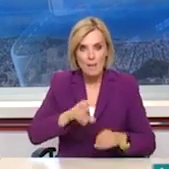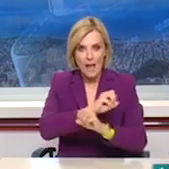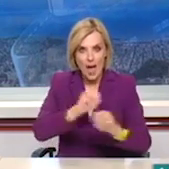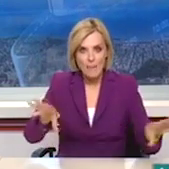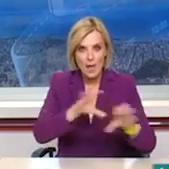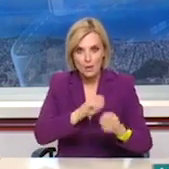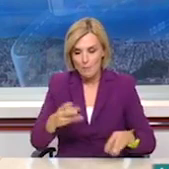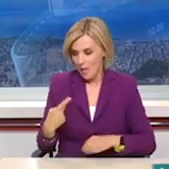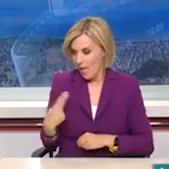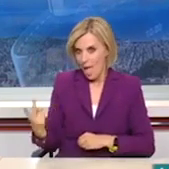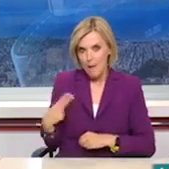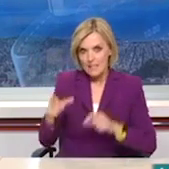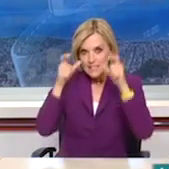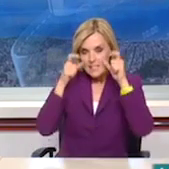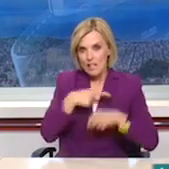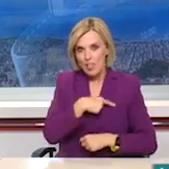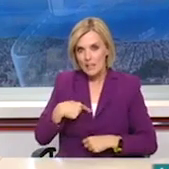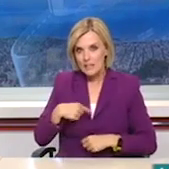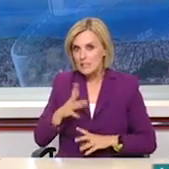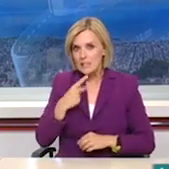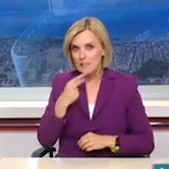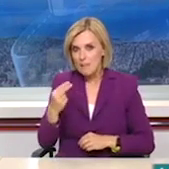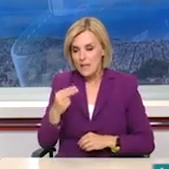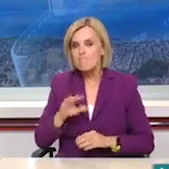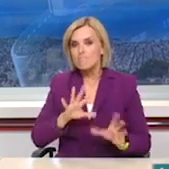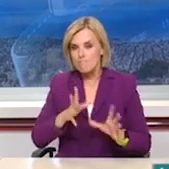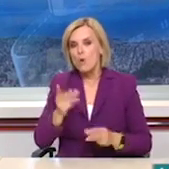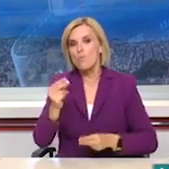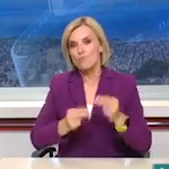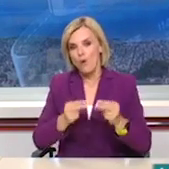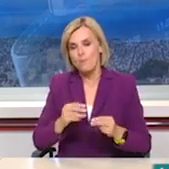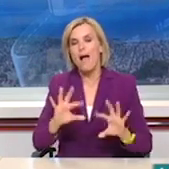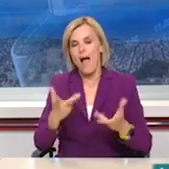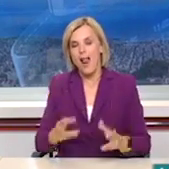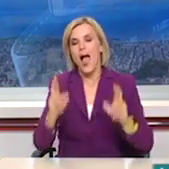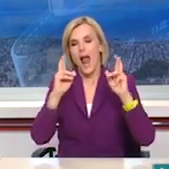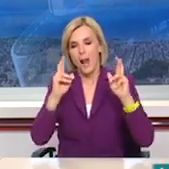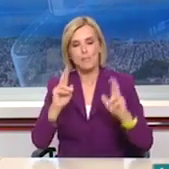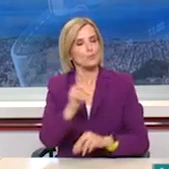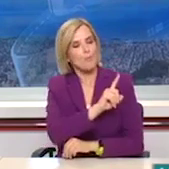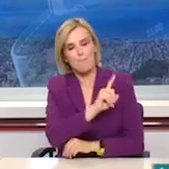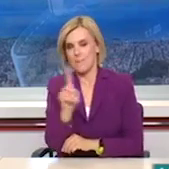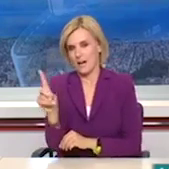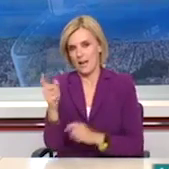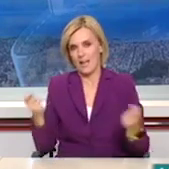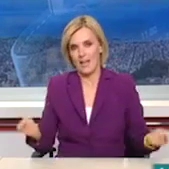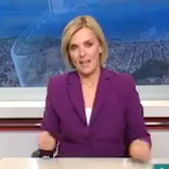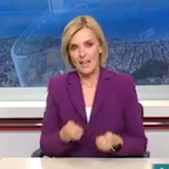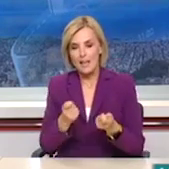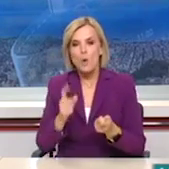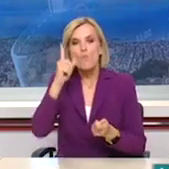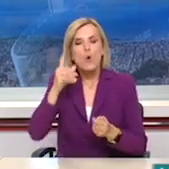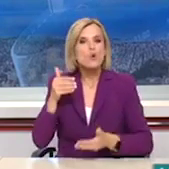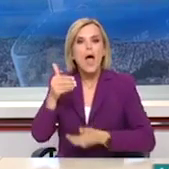με τον κύριο Τσιόδρα, αυτό θα σημαίνει ότι τα πράγματα έχουν δυσκολέψει ξανά. Πιστεύουμε όμως ότι δεν θα συμβεί, αν εκτός από τις εξελίξεις στον